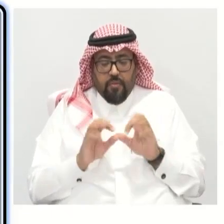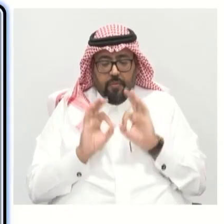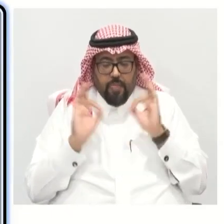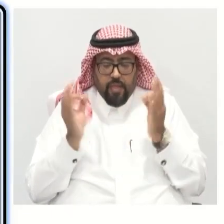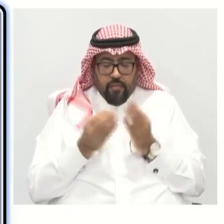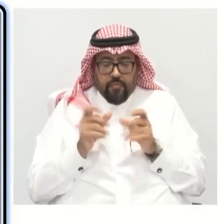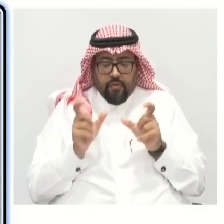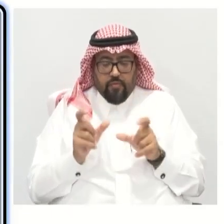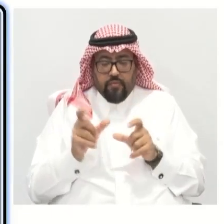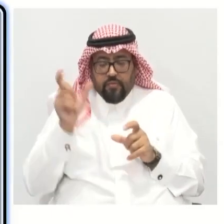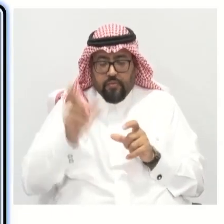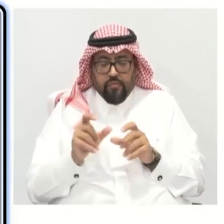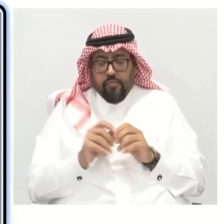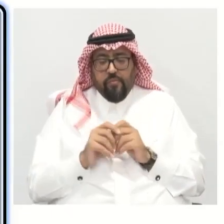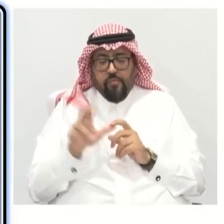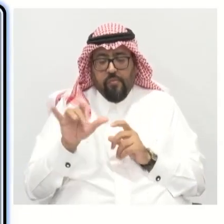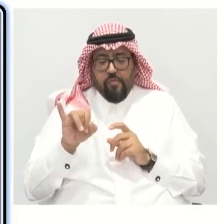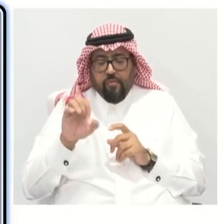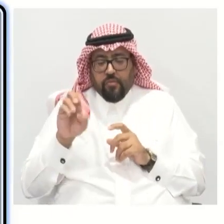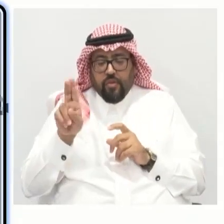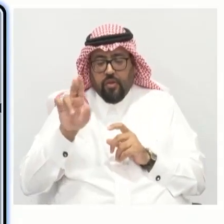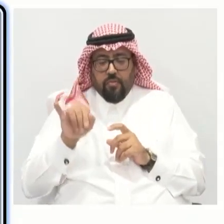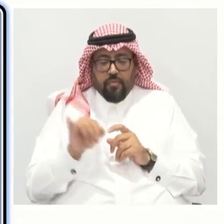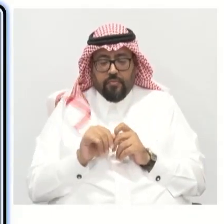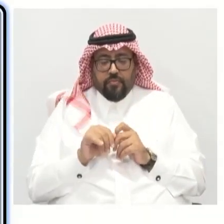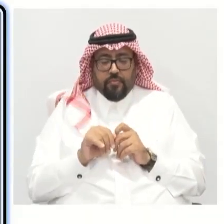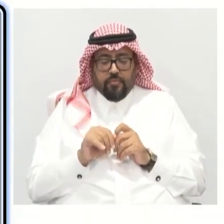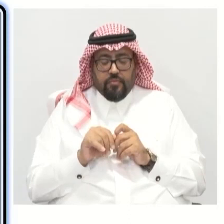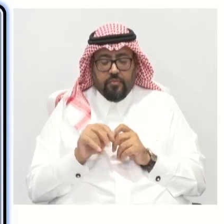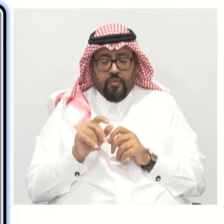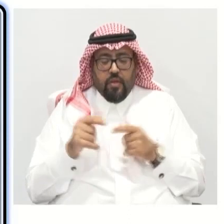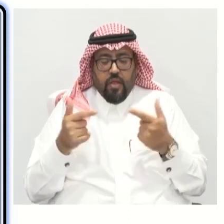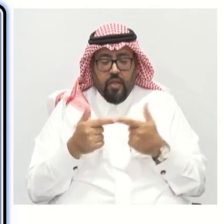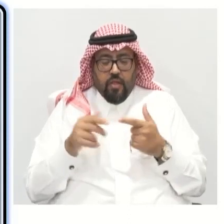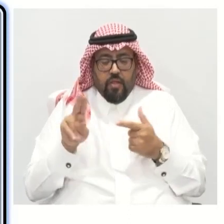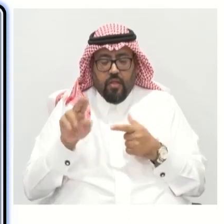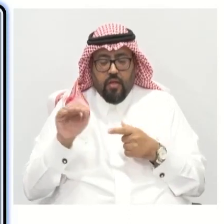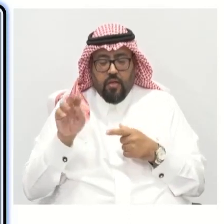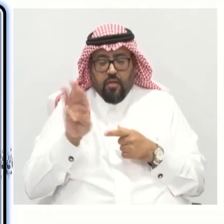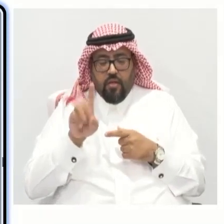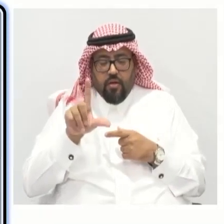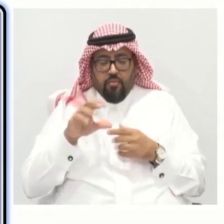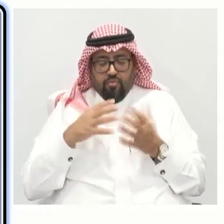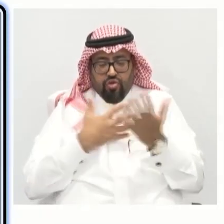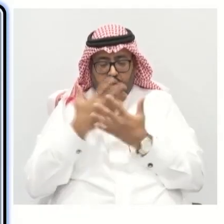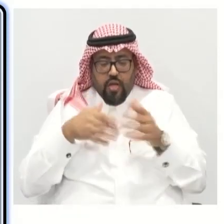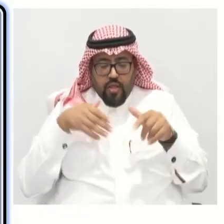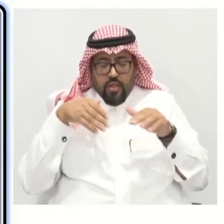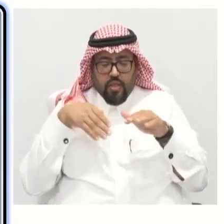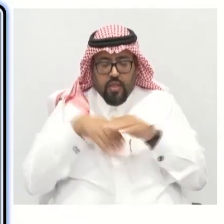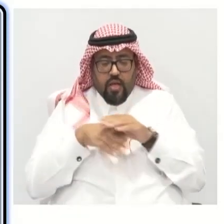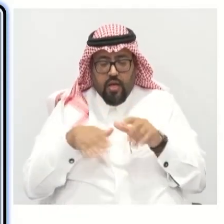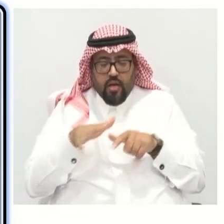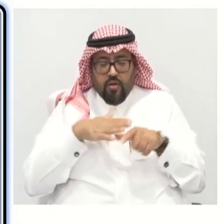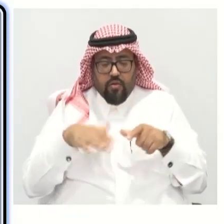حفظ حقوق افراد المجتمع ايضا الذين تحدث لهم المشكلات داخل الوطن ايضا او